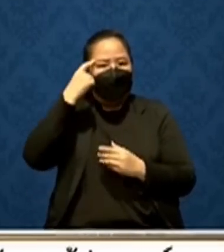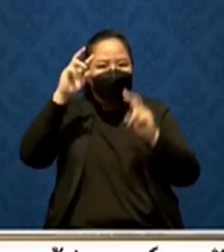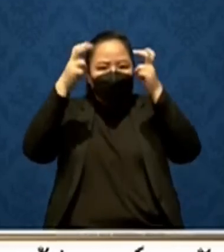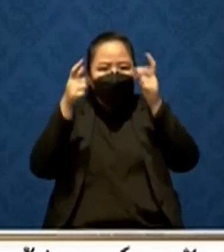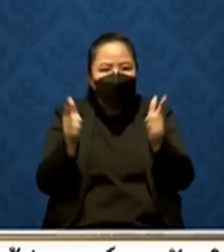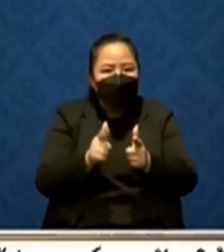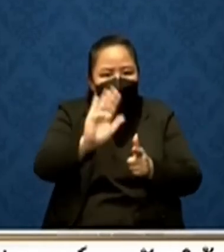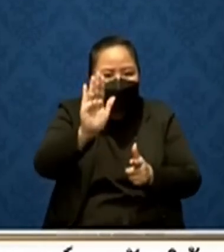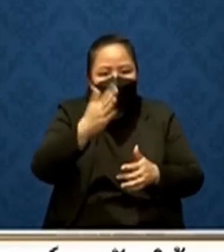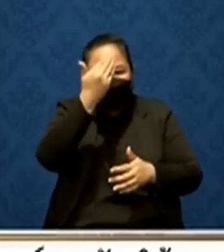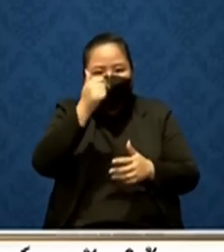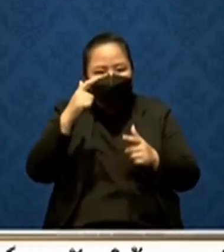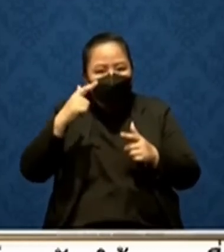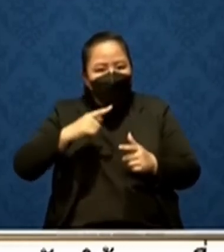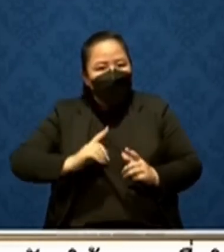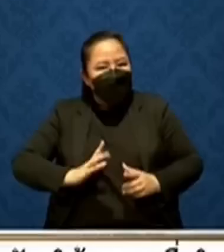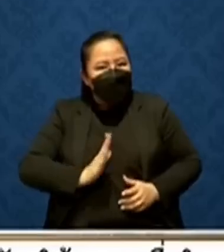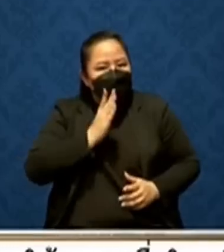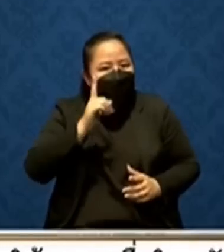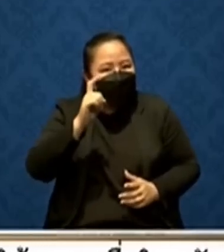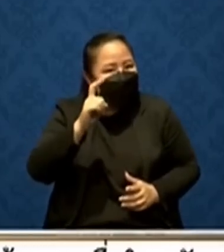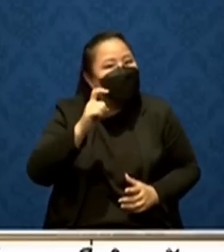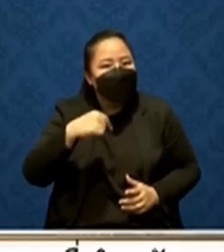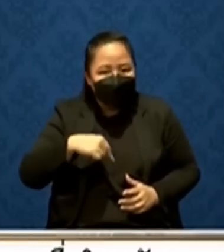การเสียเกียรติภูมิของประเทศเสีย